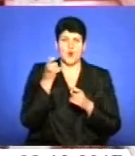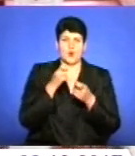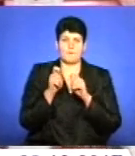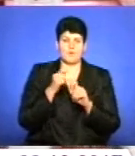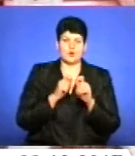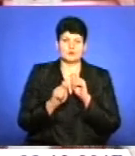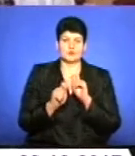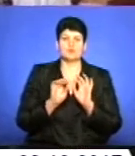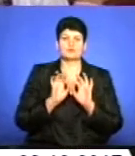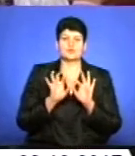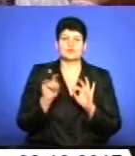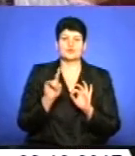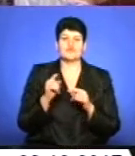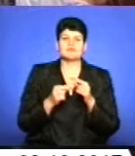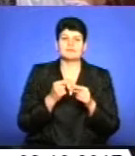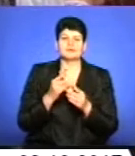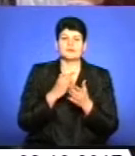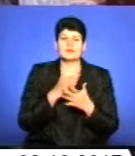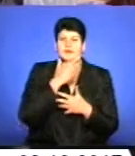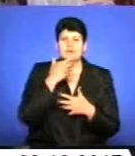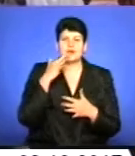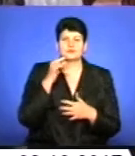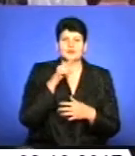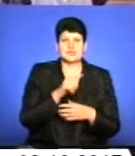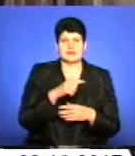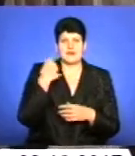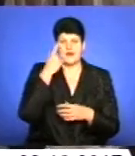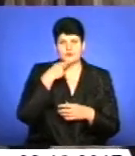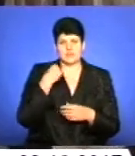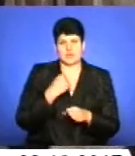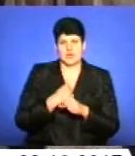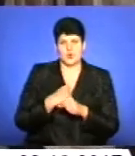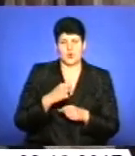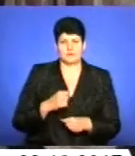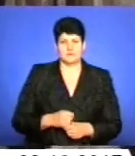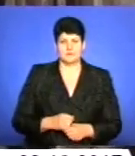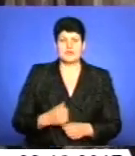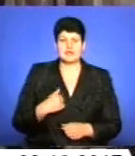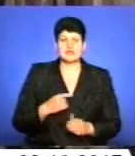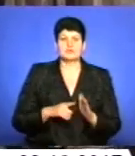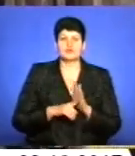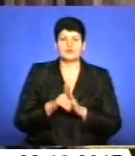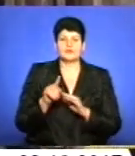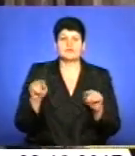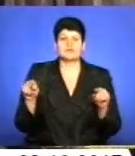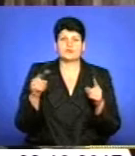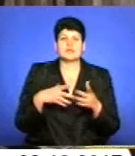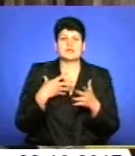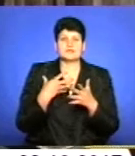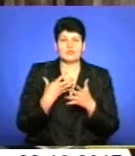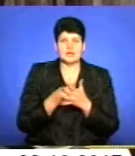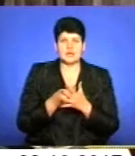України. Розповідає, що у спадку є чимало її авторських робіт. Я започаткувала створення своєї